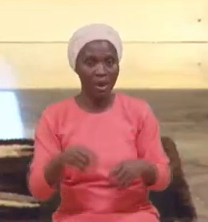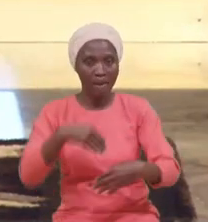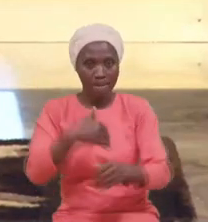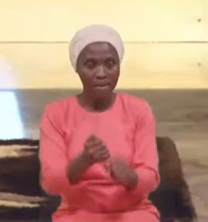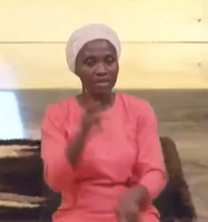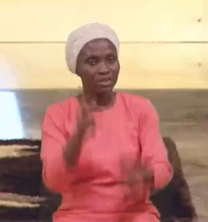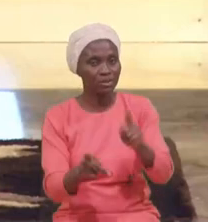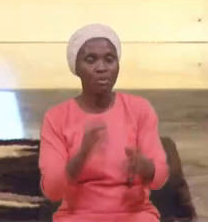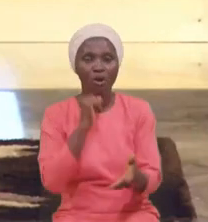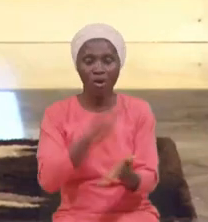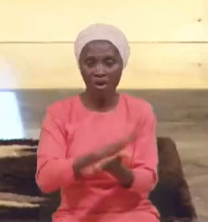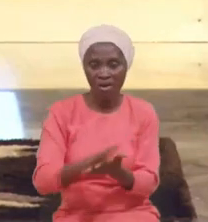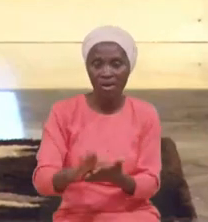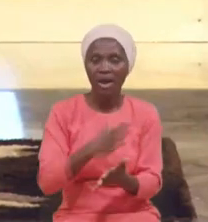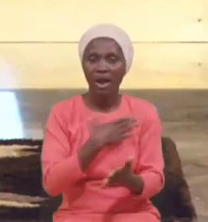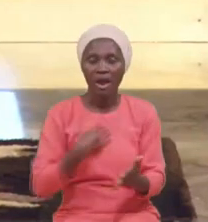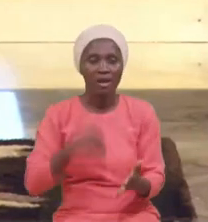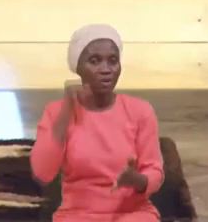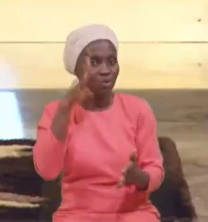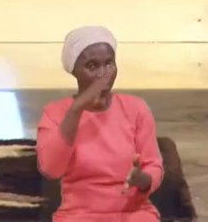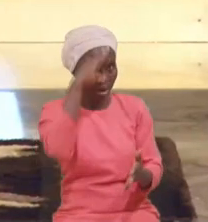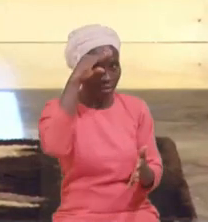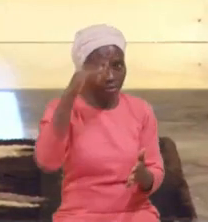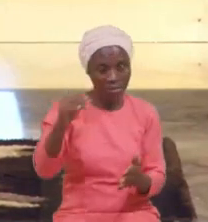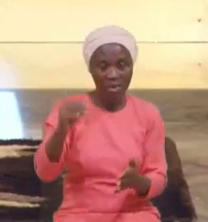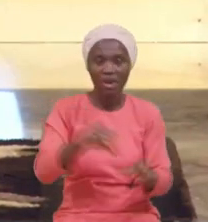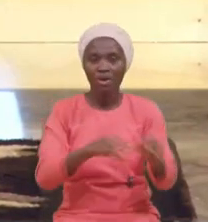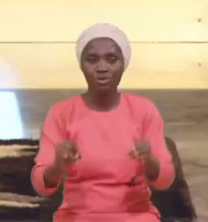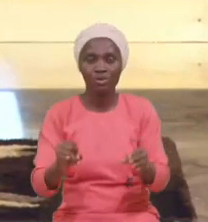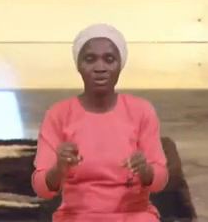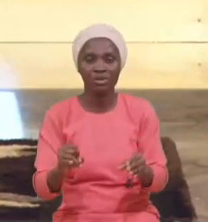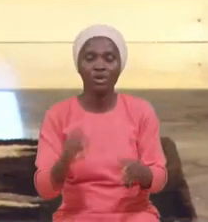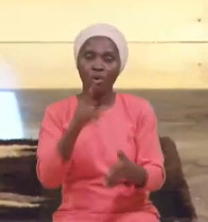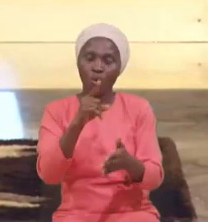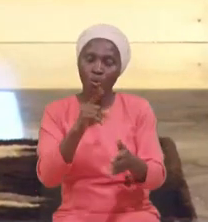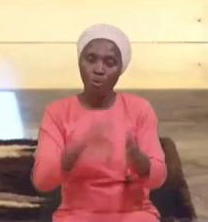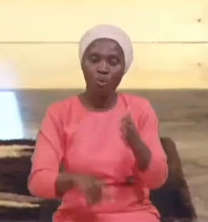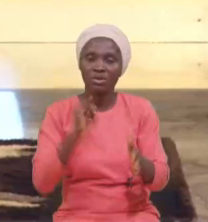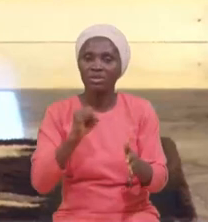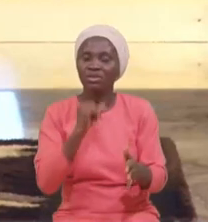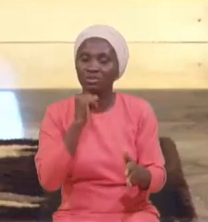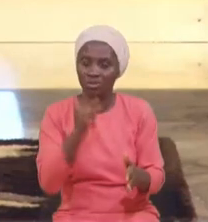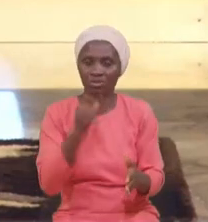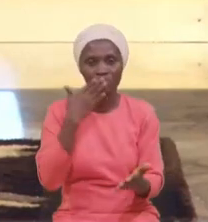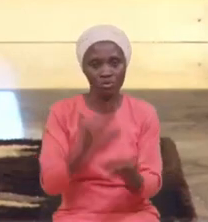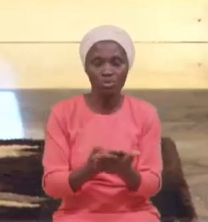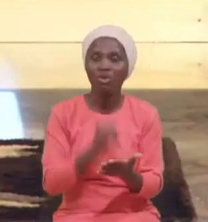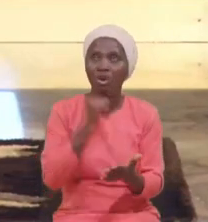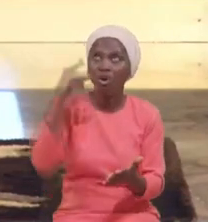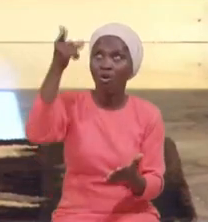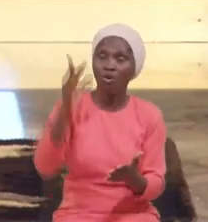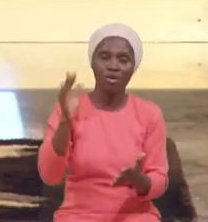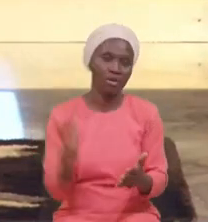Cela rend les gens impurs. Et cela agit dans la vie des hommes et femmes